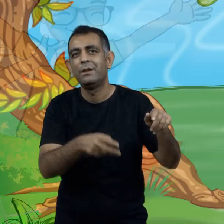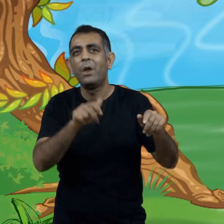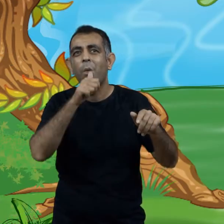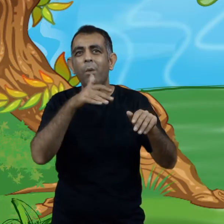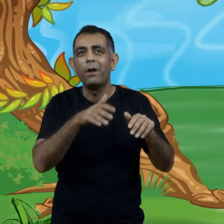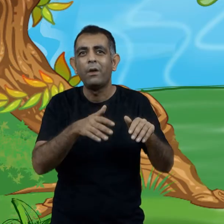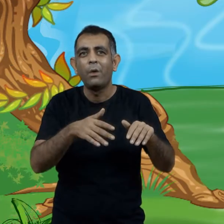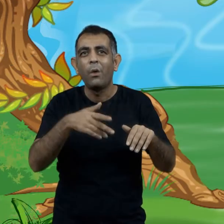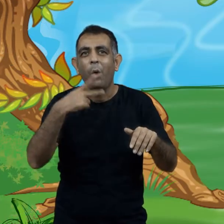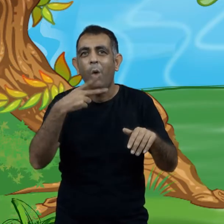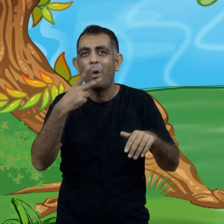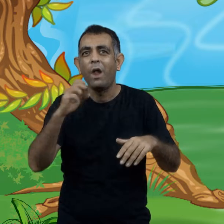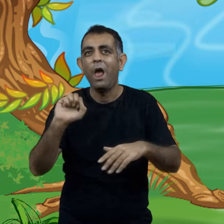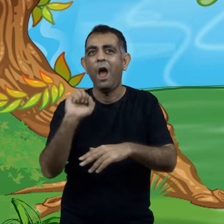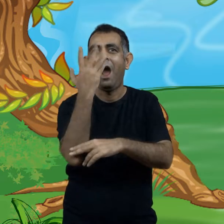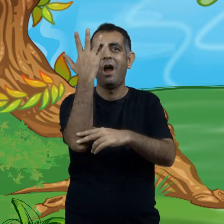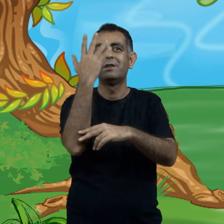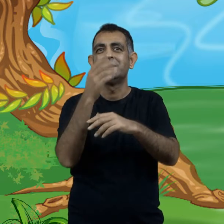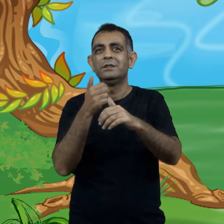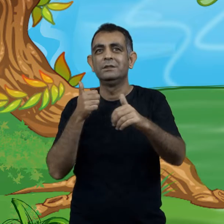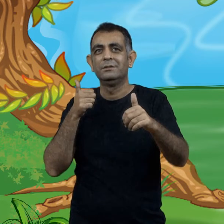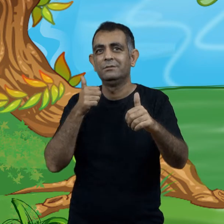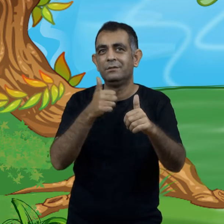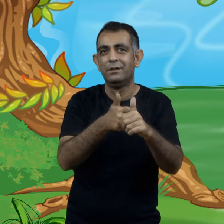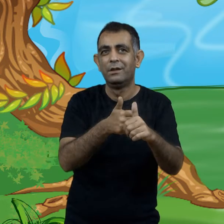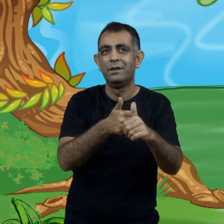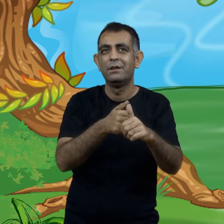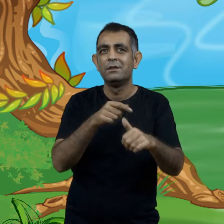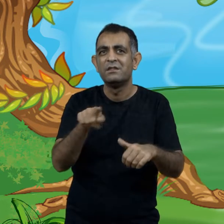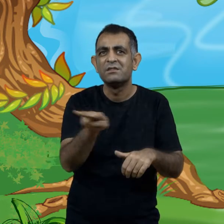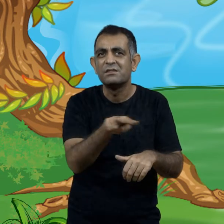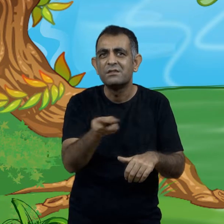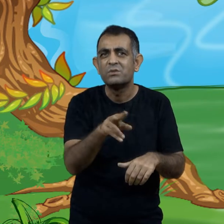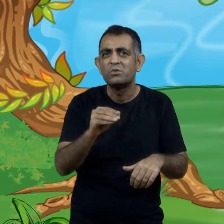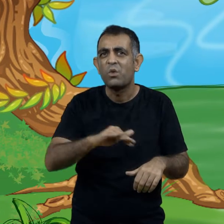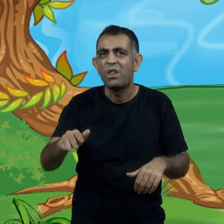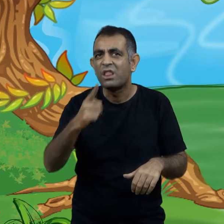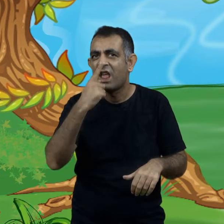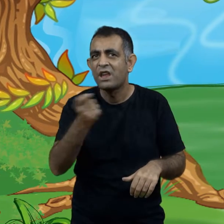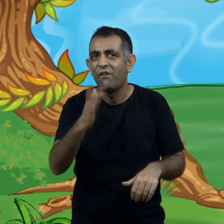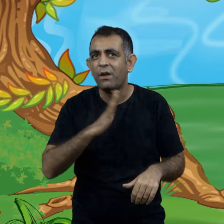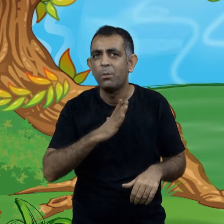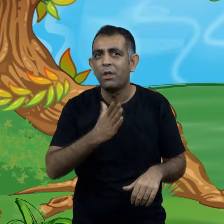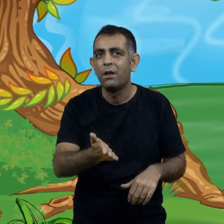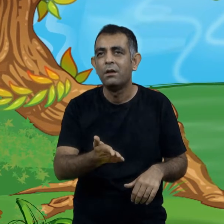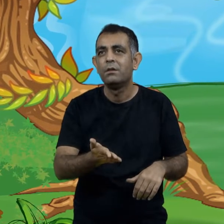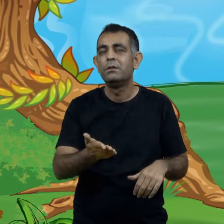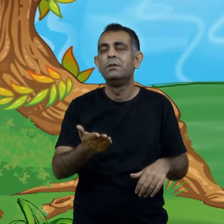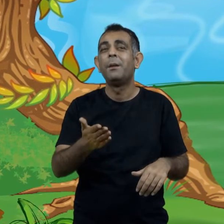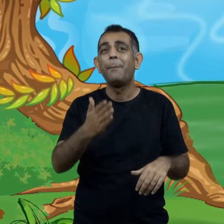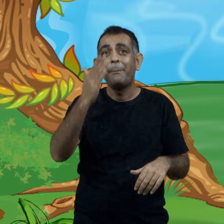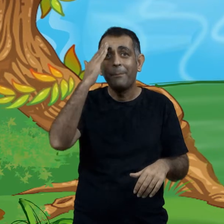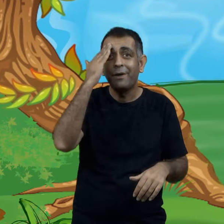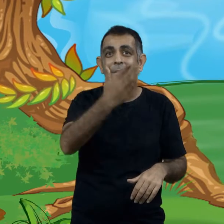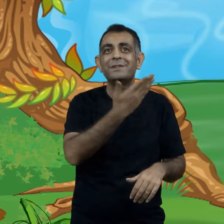inerek ters akan çayının önündeki konuşan ağacın yanına geldiler. Siz iki çocuk burada ne